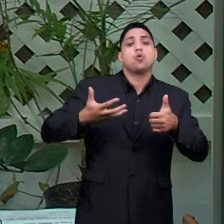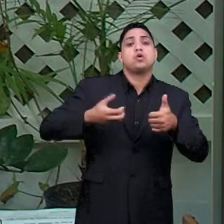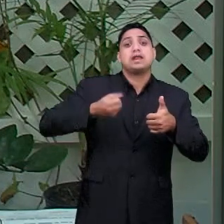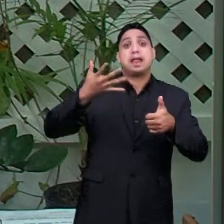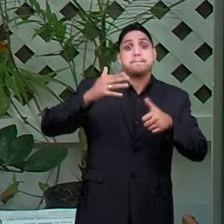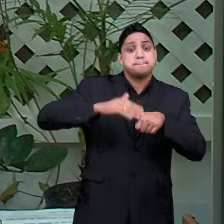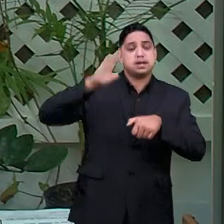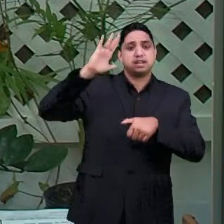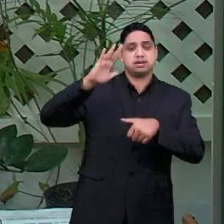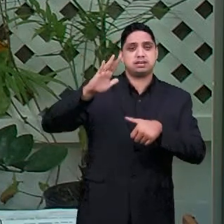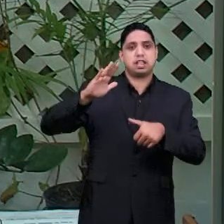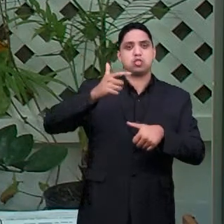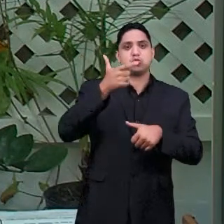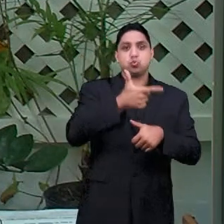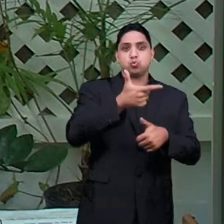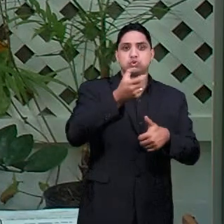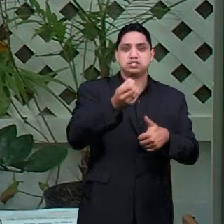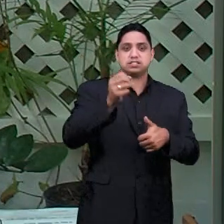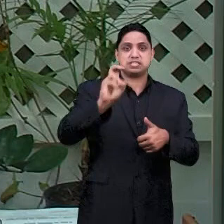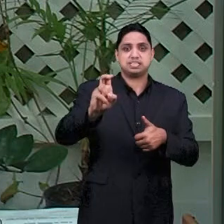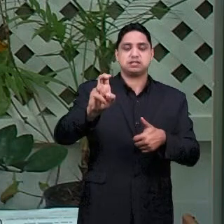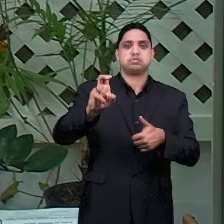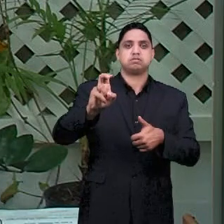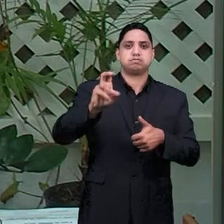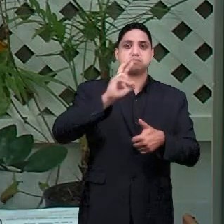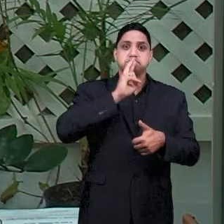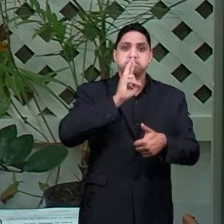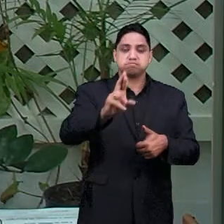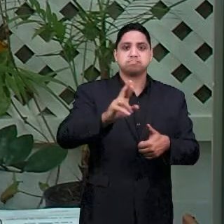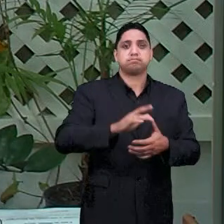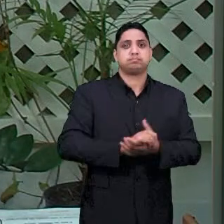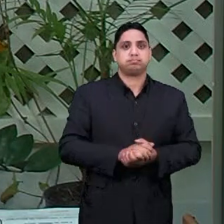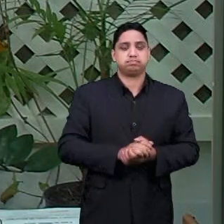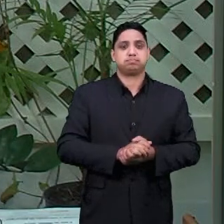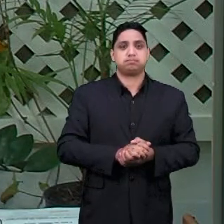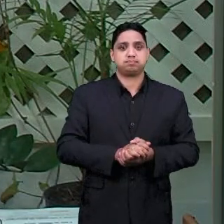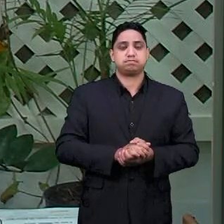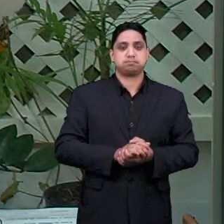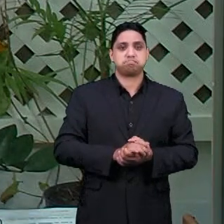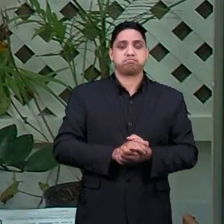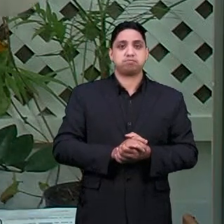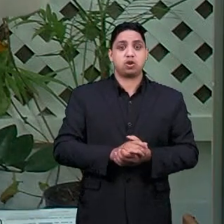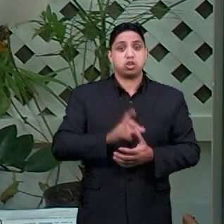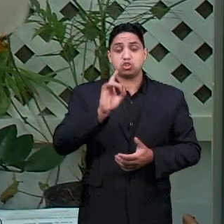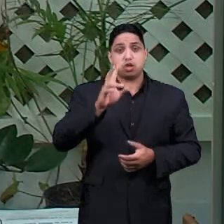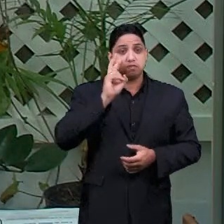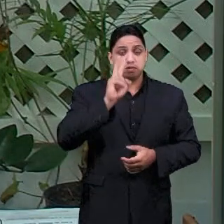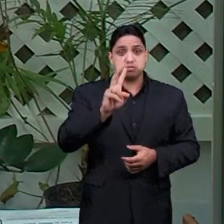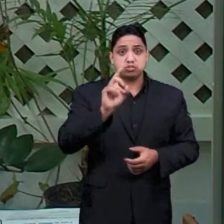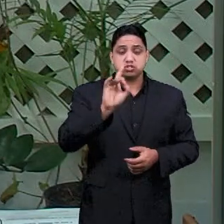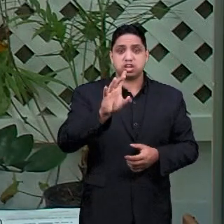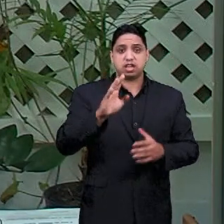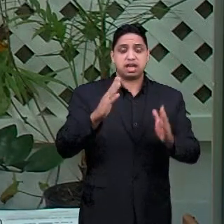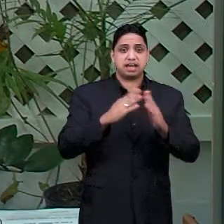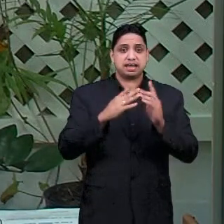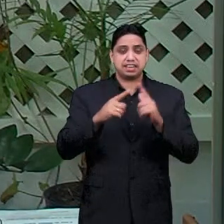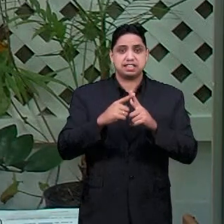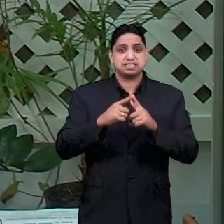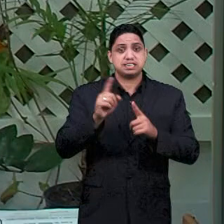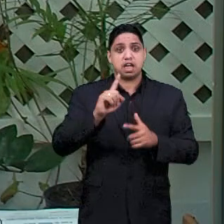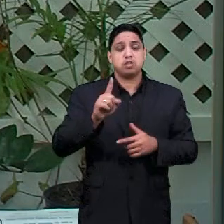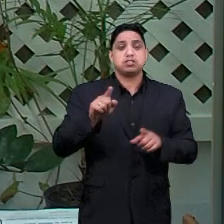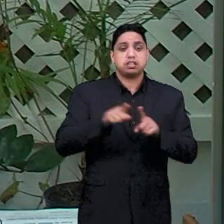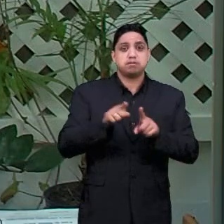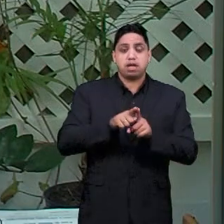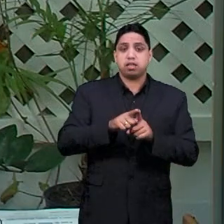contributions, 205 contributions. Pas seulement, nous avons vu pas seulement les églises, mais l'État, par